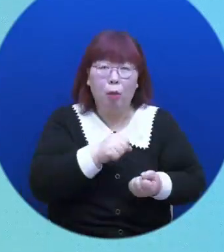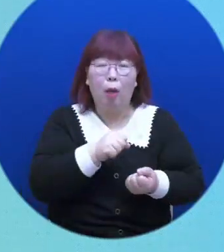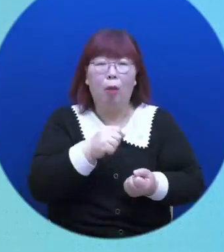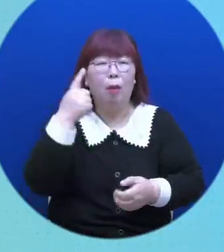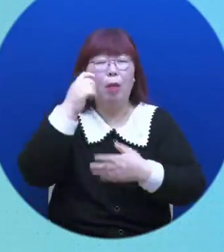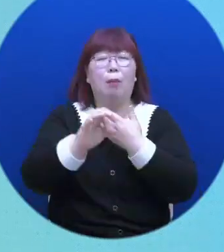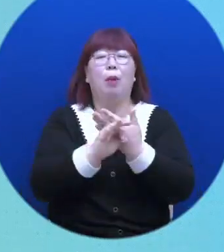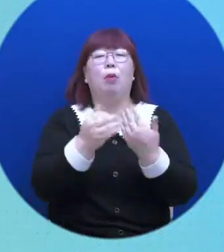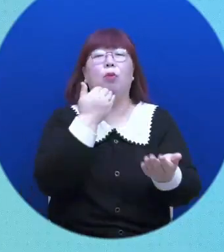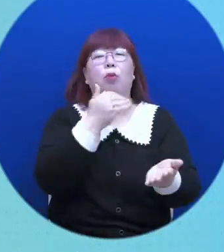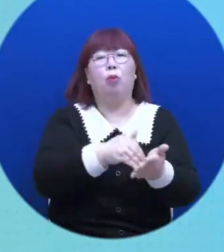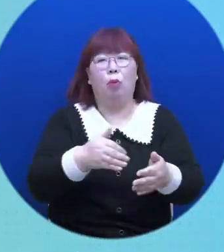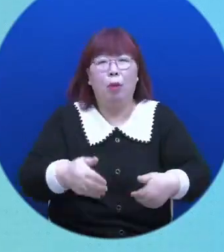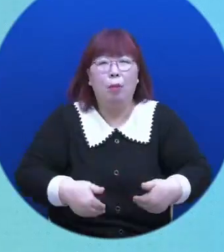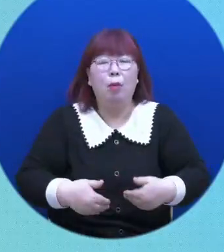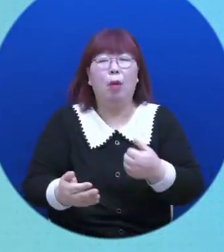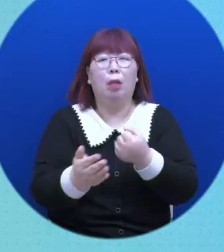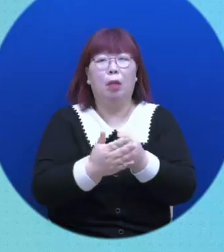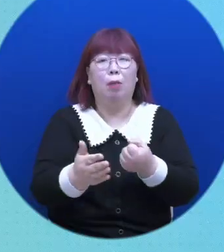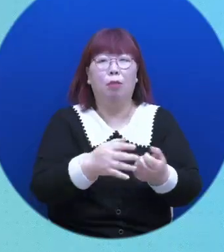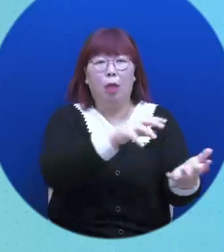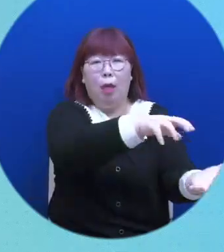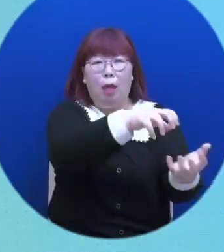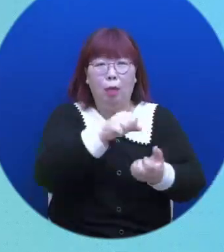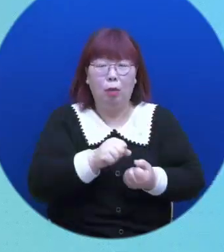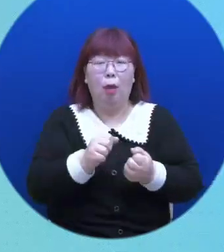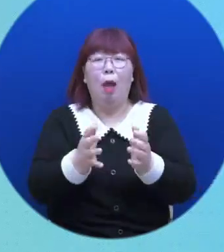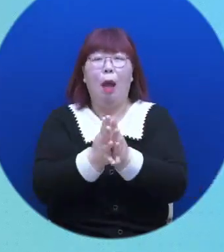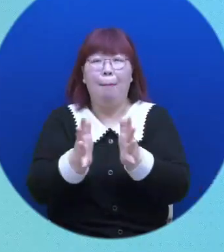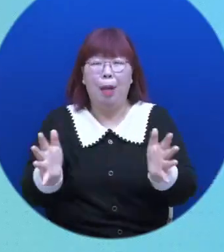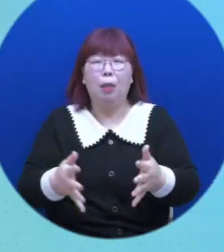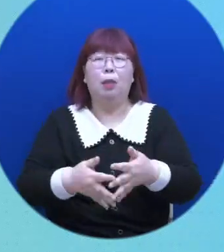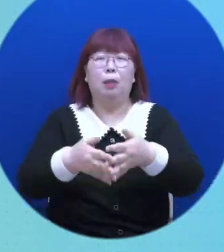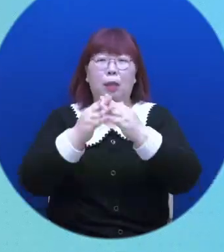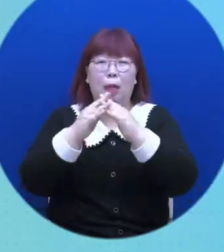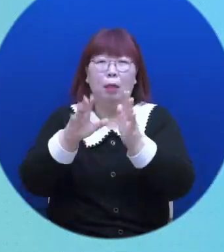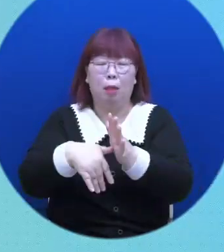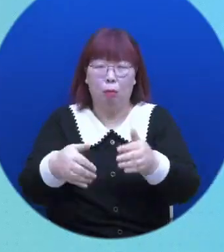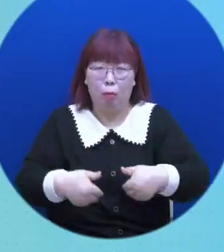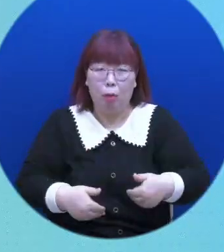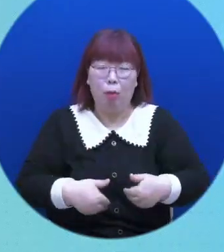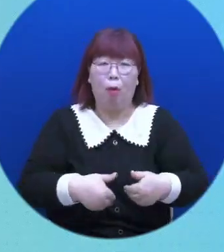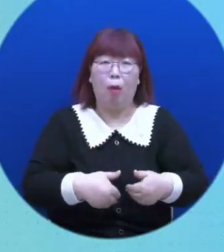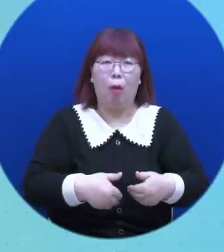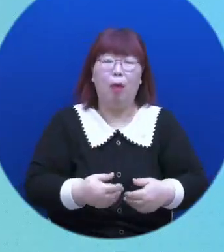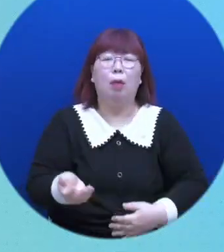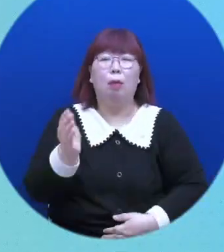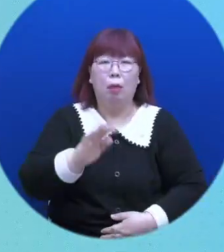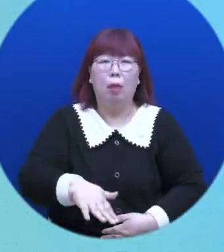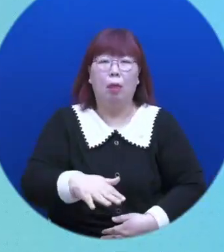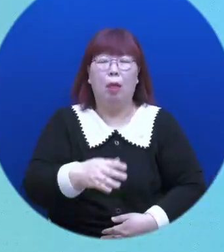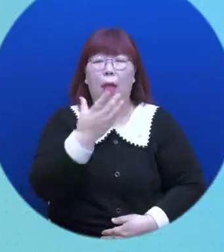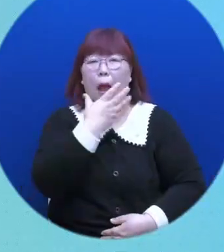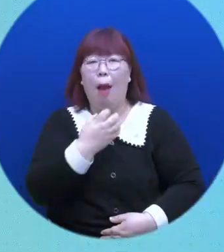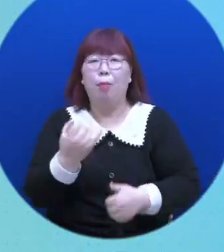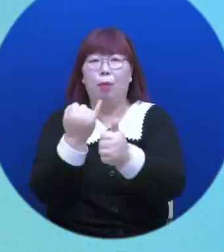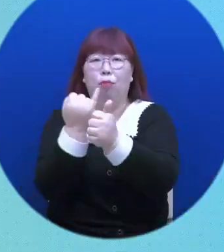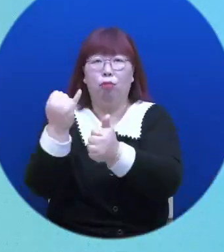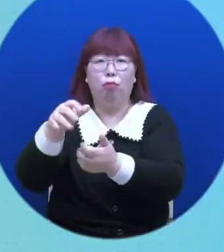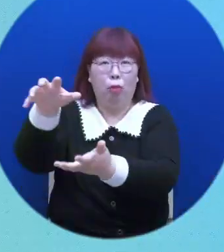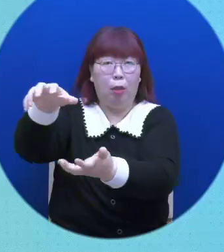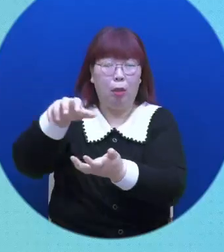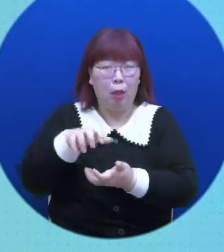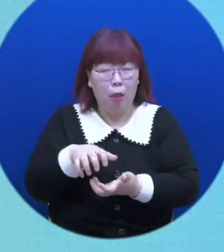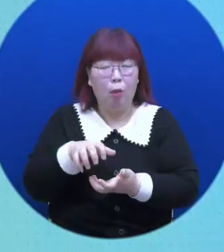목적을 가지고 파내어 오는 거예요. 아브라함과 사라를 파내어 오는 것도 목적이 있어요. 무슨 목적?